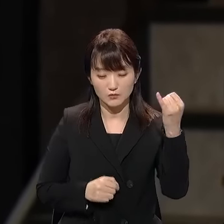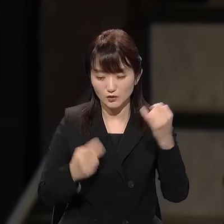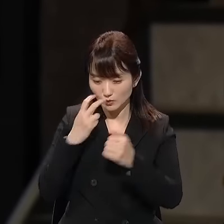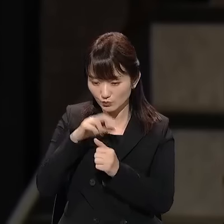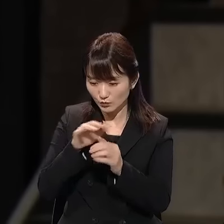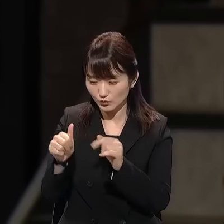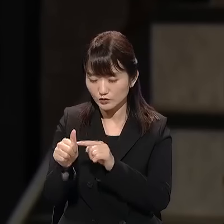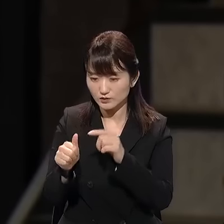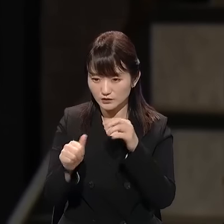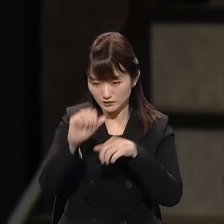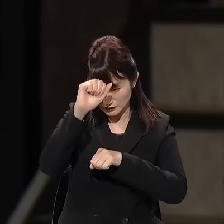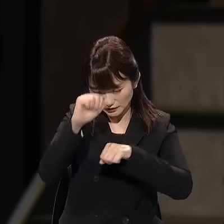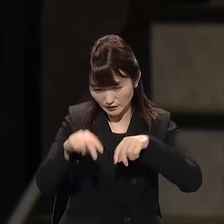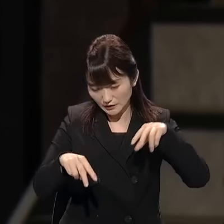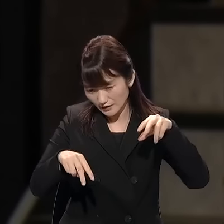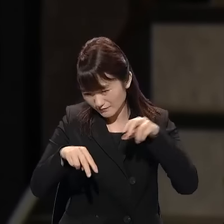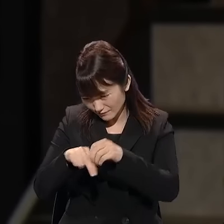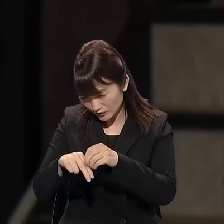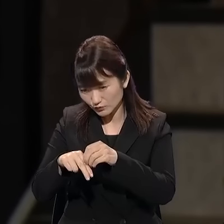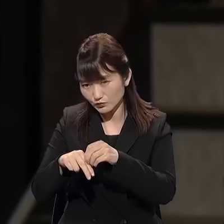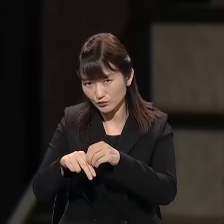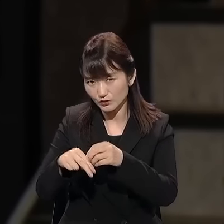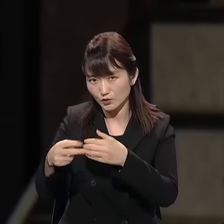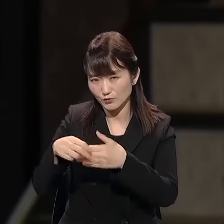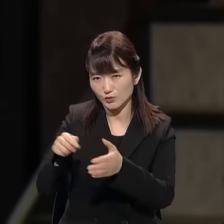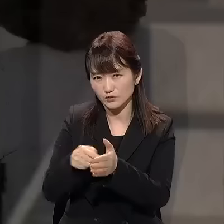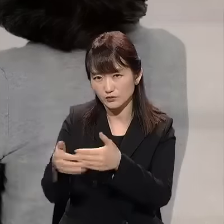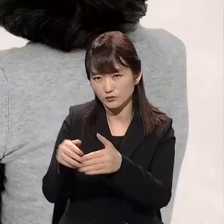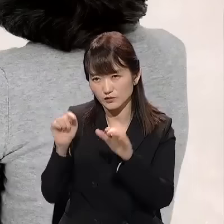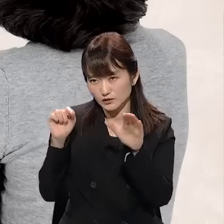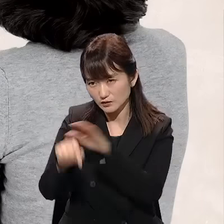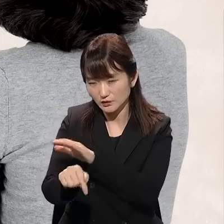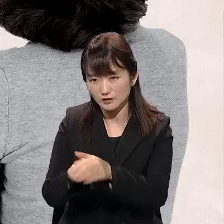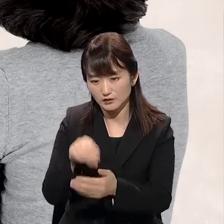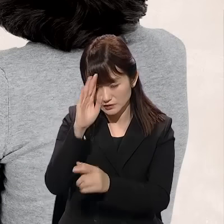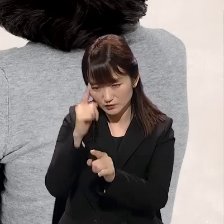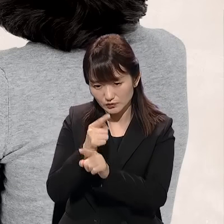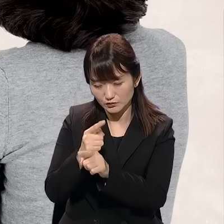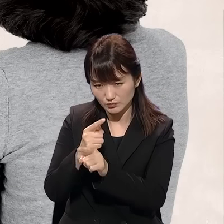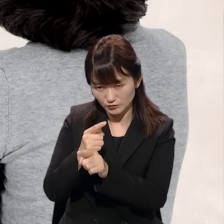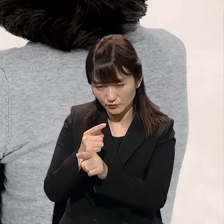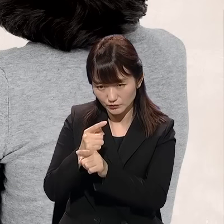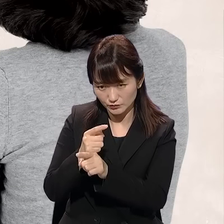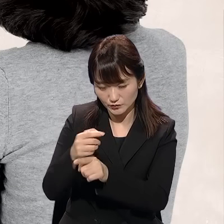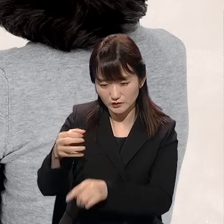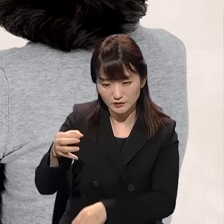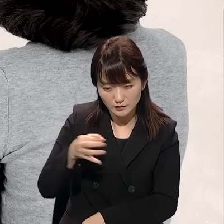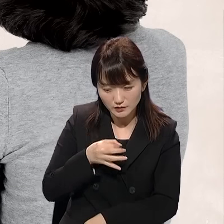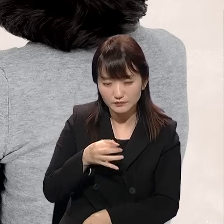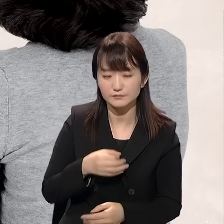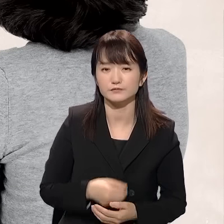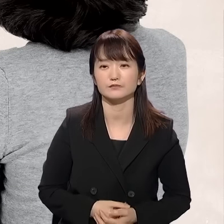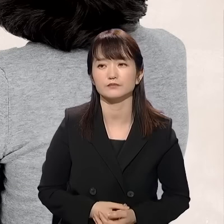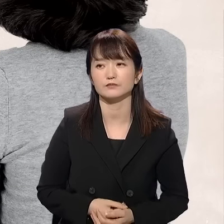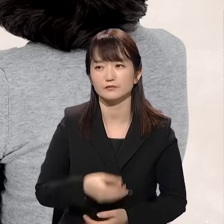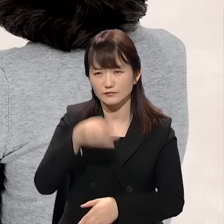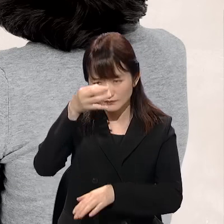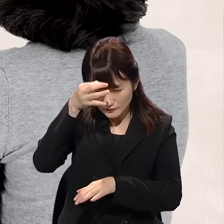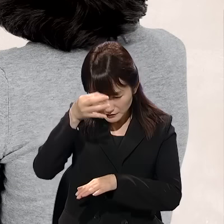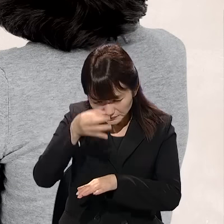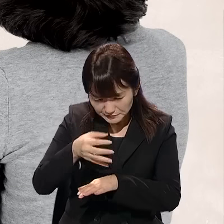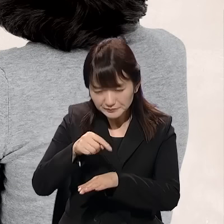그 보호사가 병원 입 응급실에 갔고 그래서 와서이 치료비를 물어 달라라고 이제 들으셨다는 거잖아요 너무 미안한